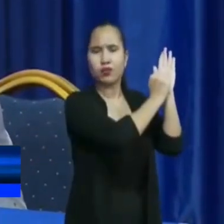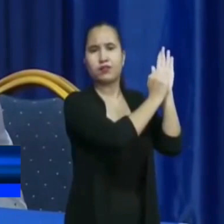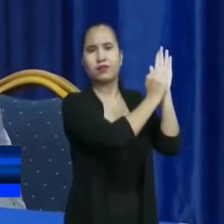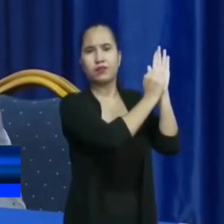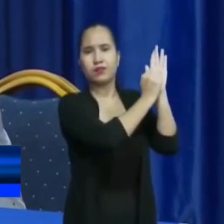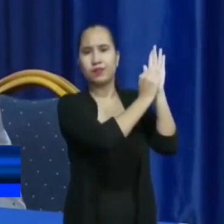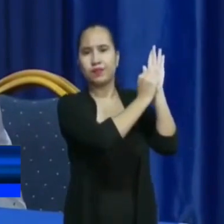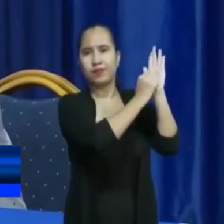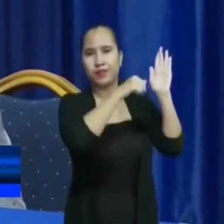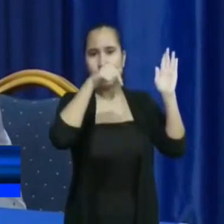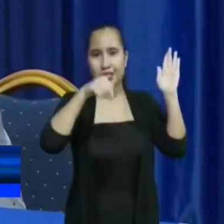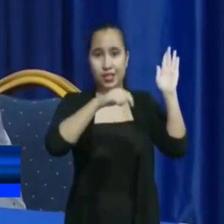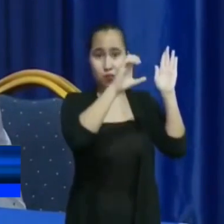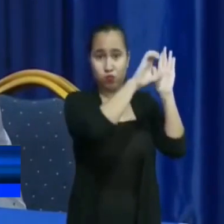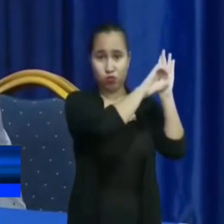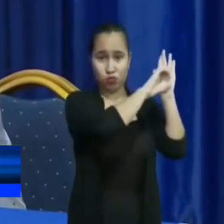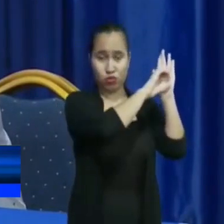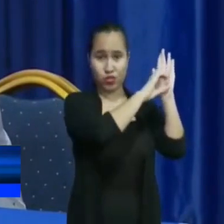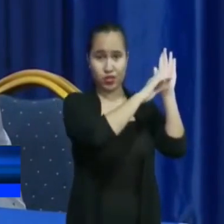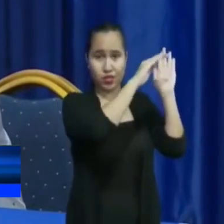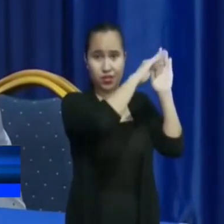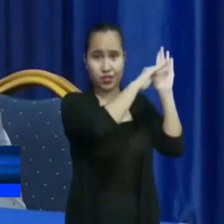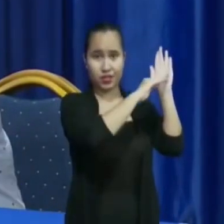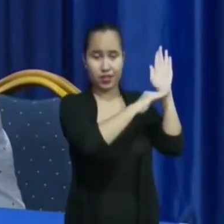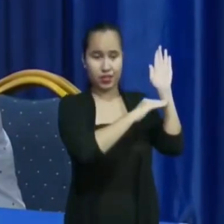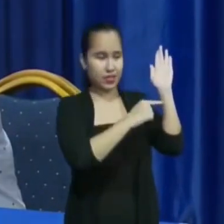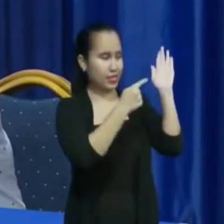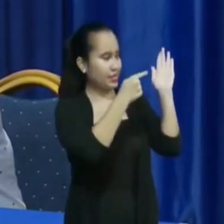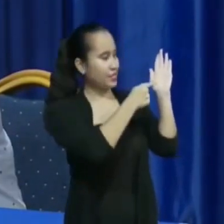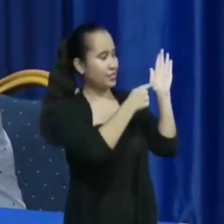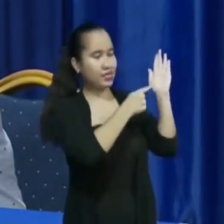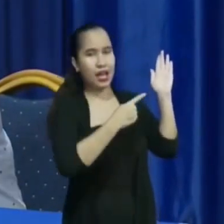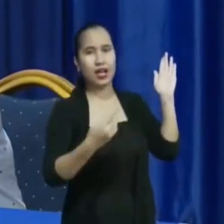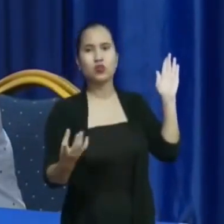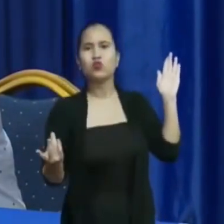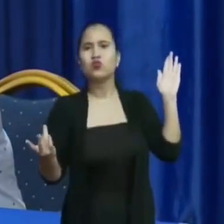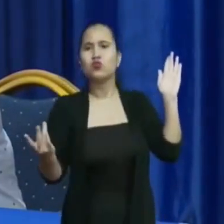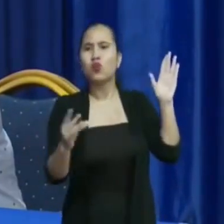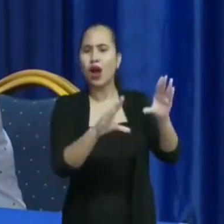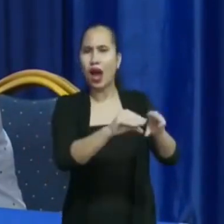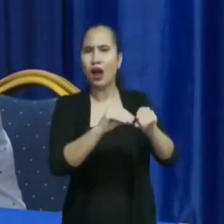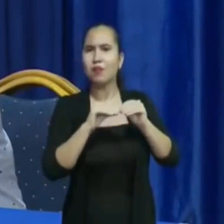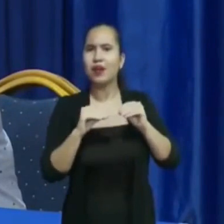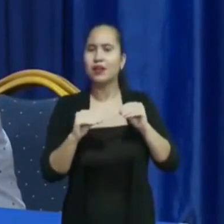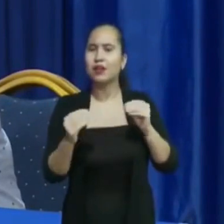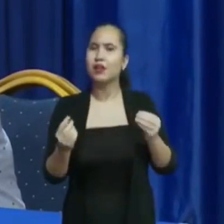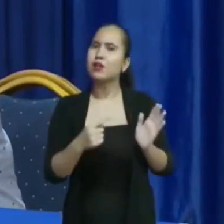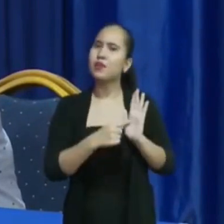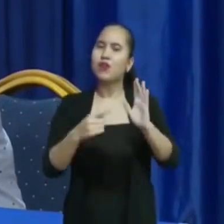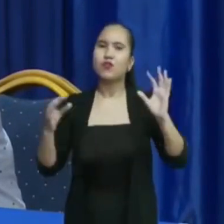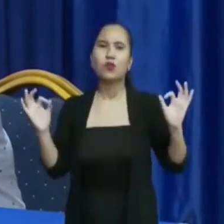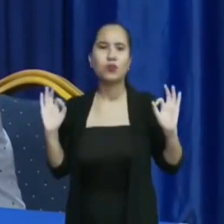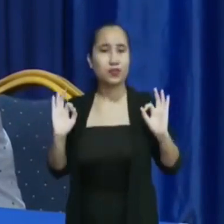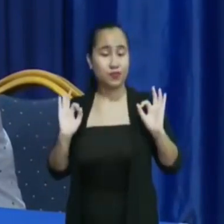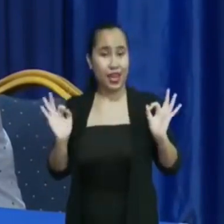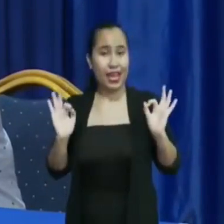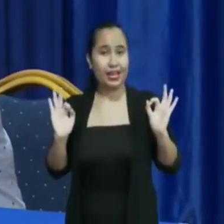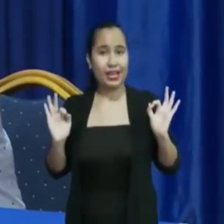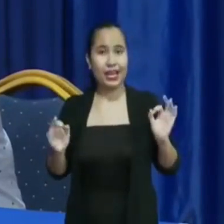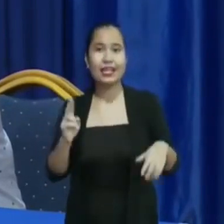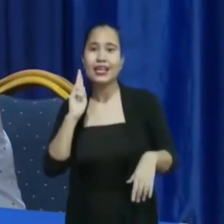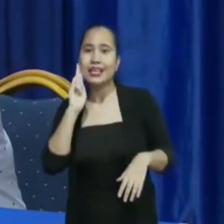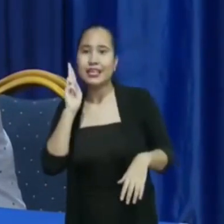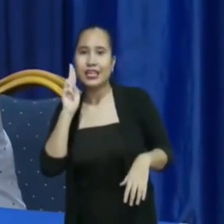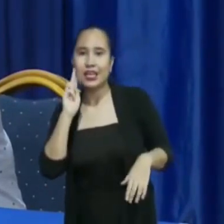worden. In dit protocol worden richtlijnen gegeven voor praktische zaken als veiligheid en